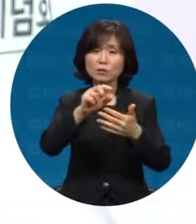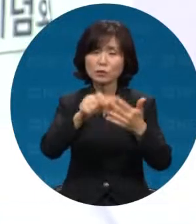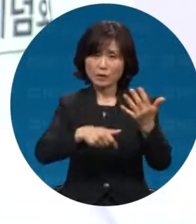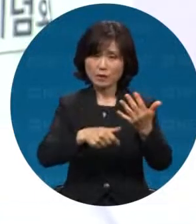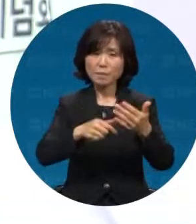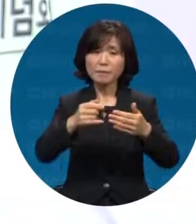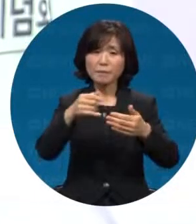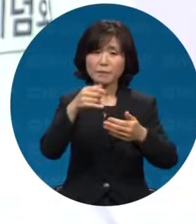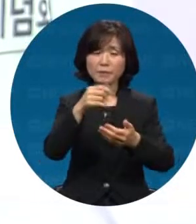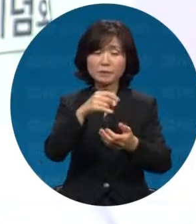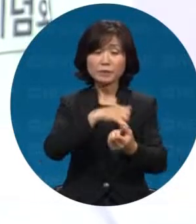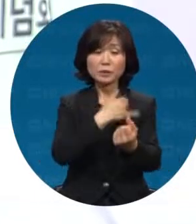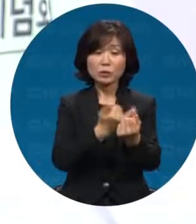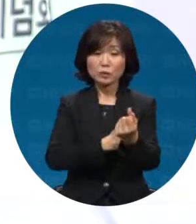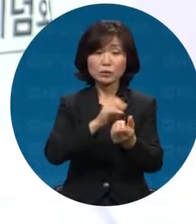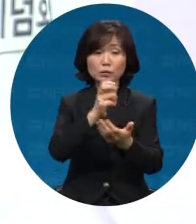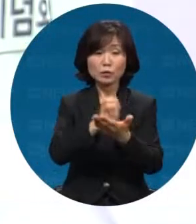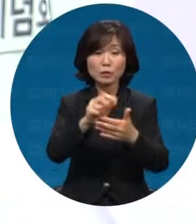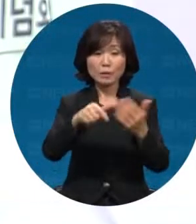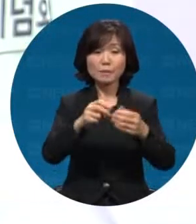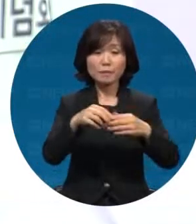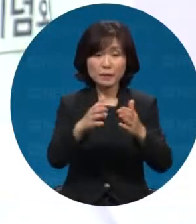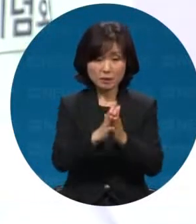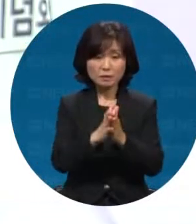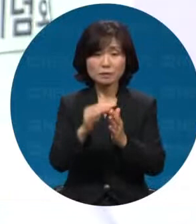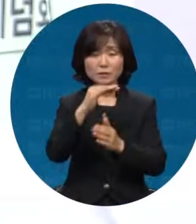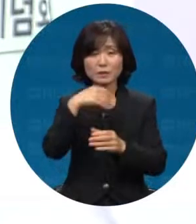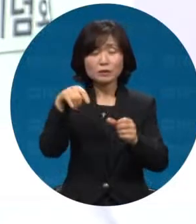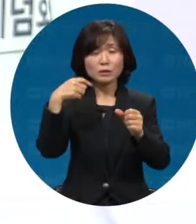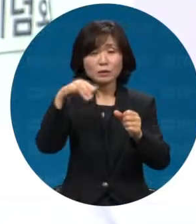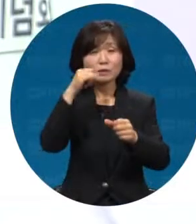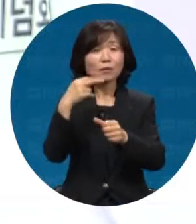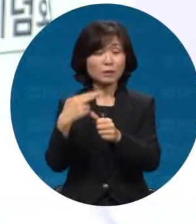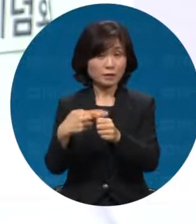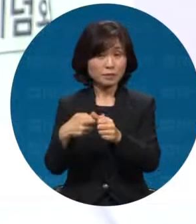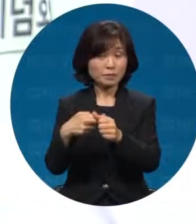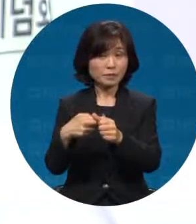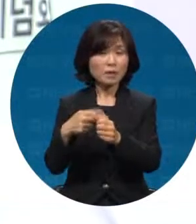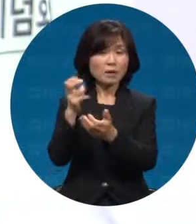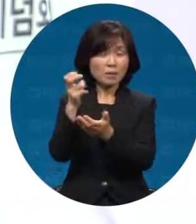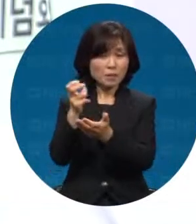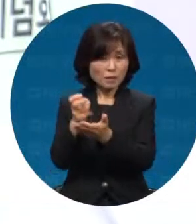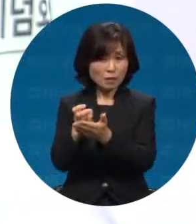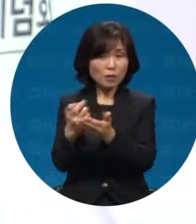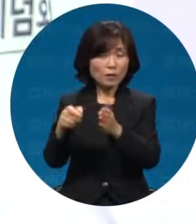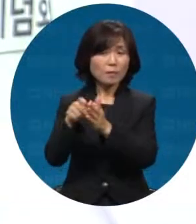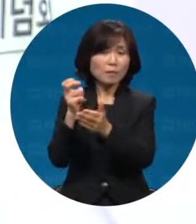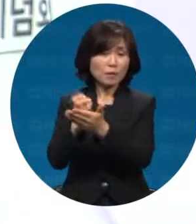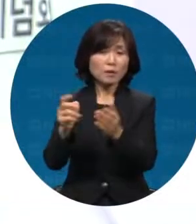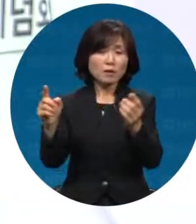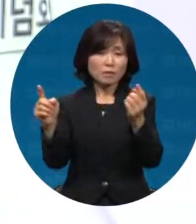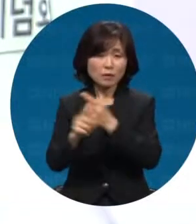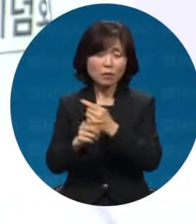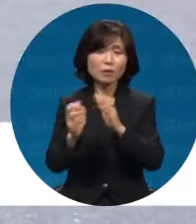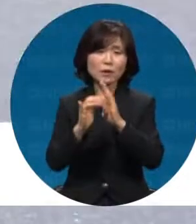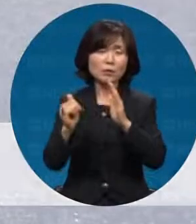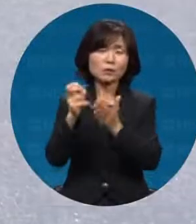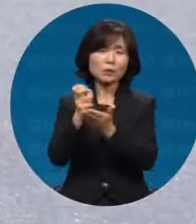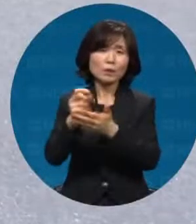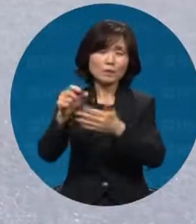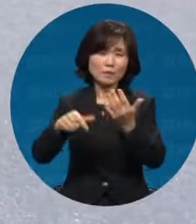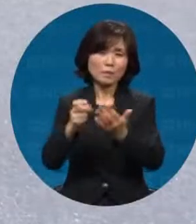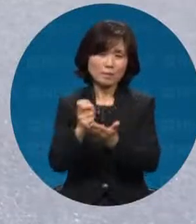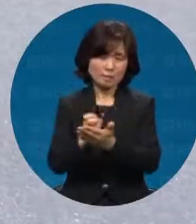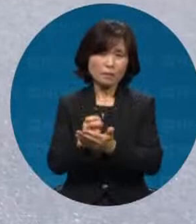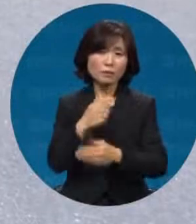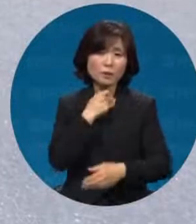올바르게 지도할 쓰는 선생님 들의 이 법을 바꿔서 가족 조례 뽈 층